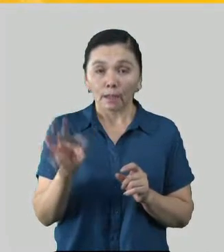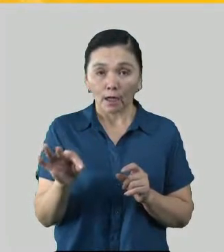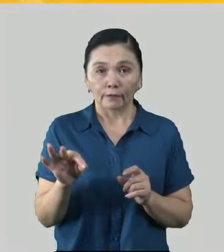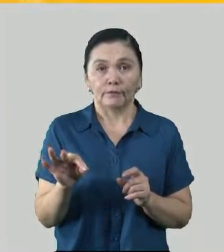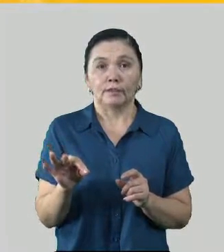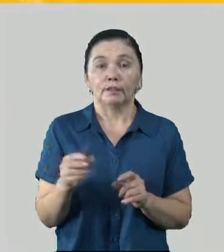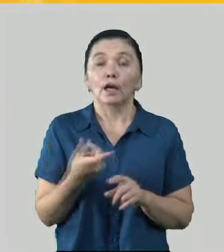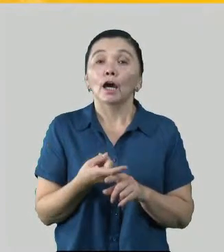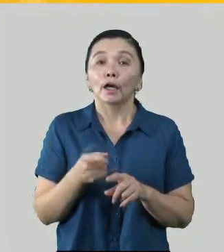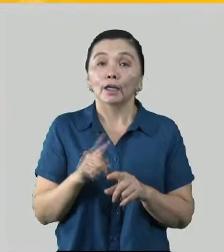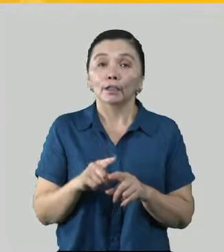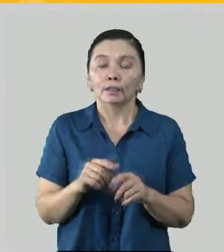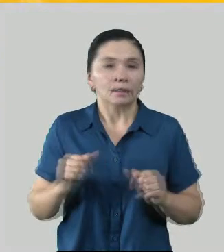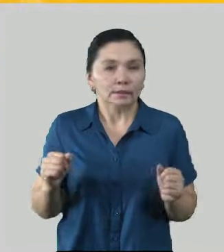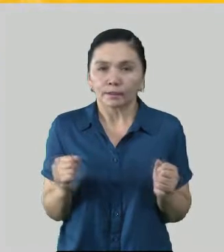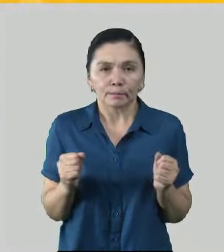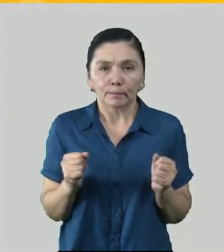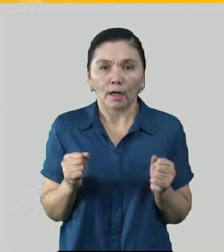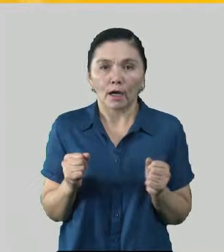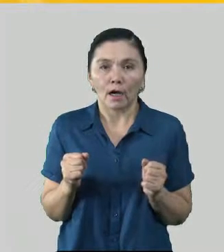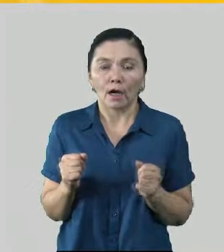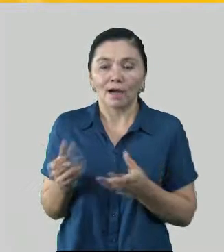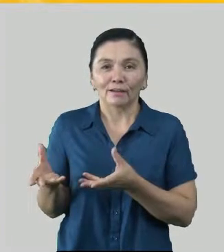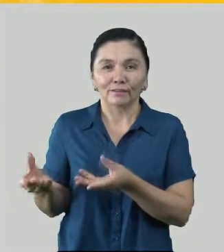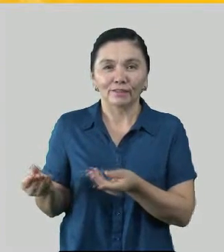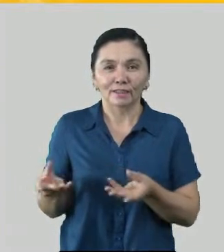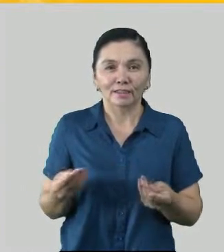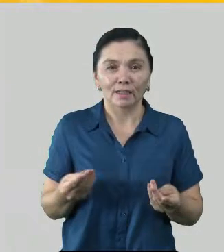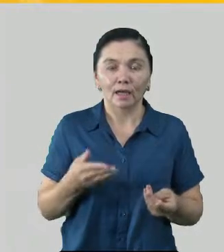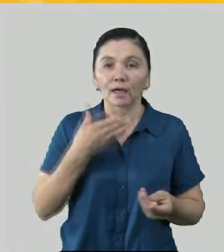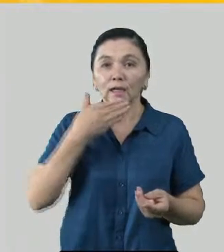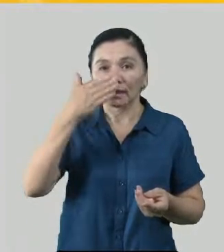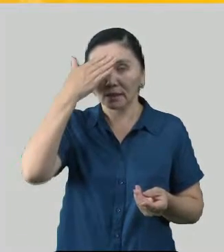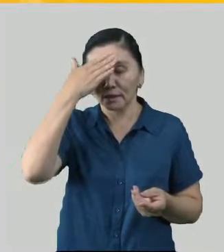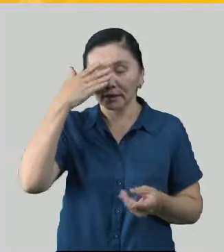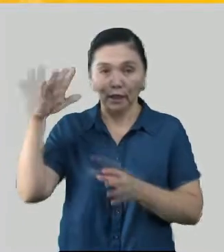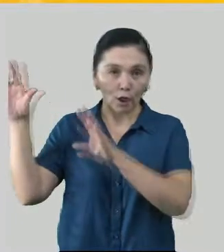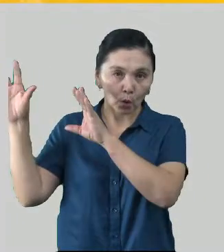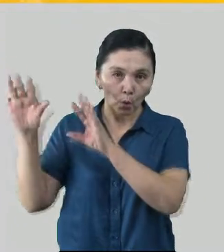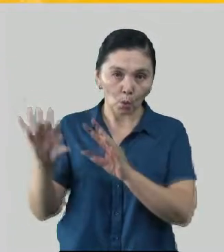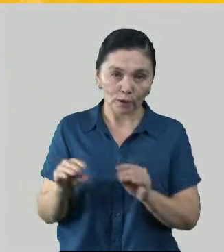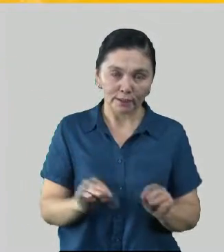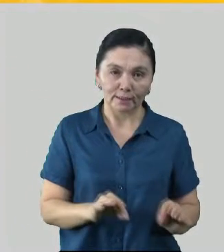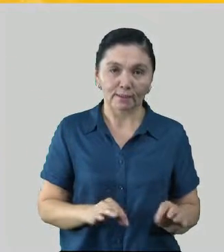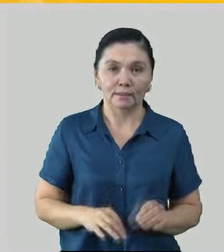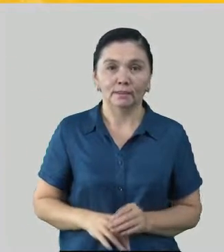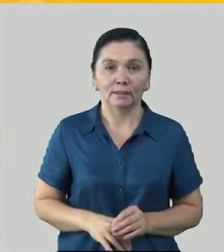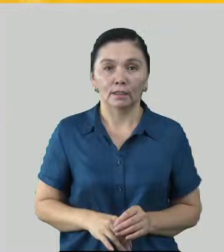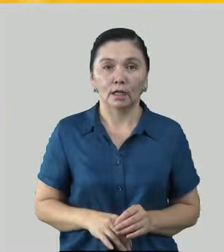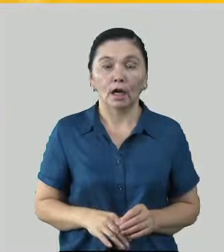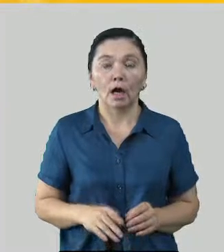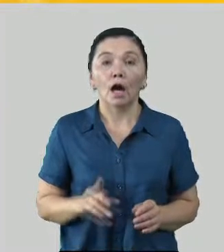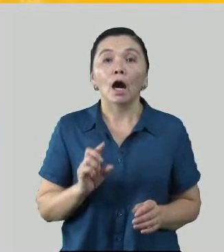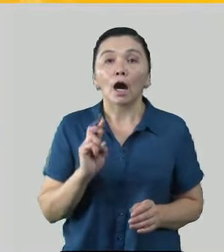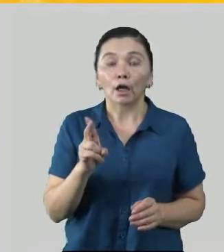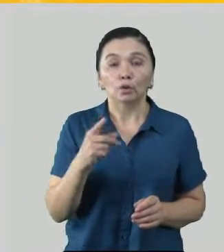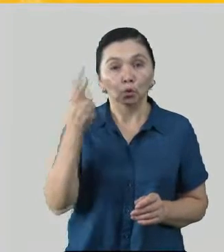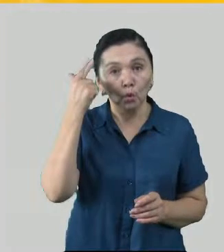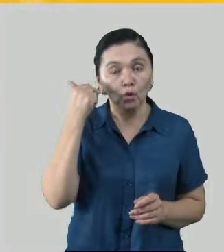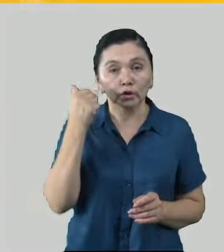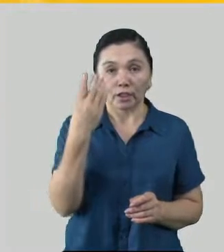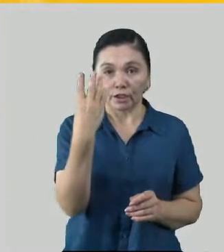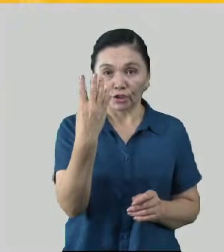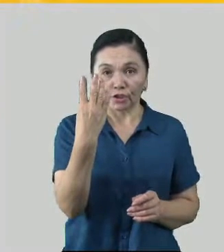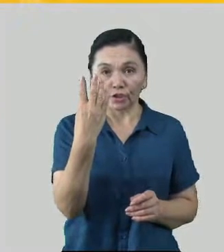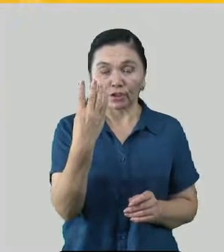Правильно, это зима, весна, лето, осень. А кто знает